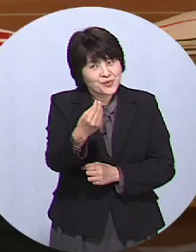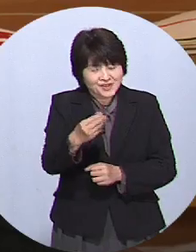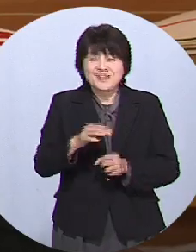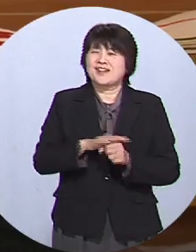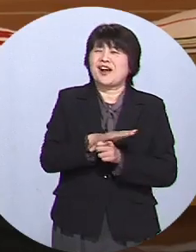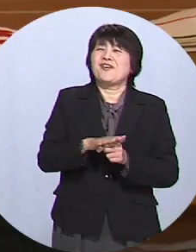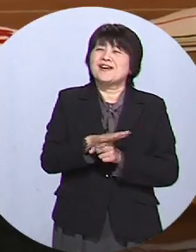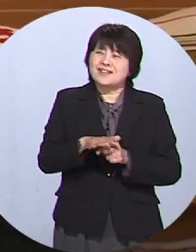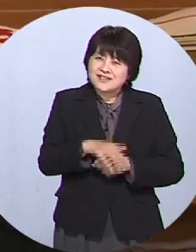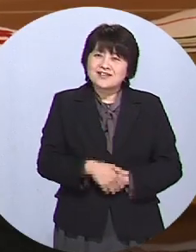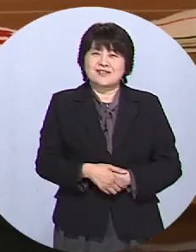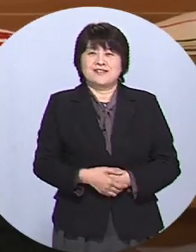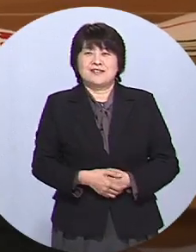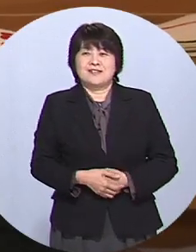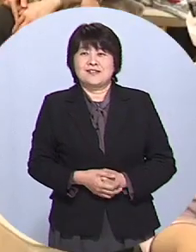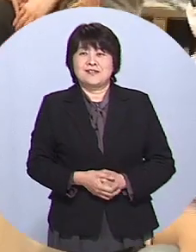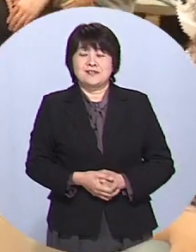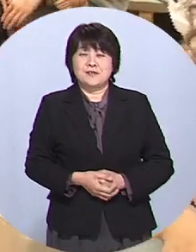愛かったですね。